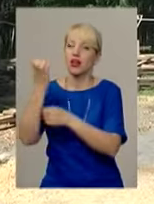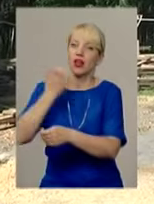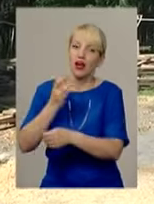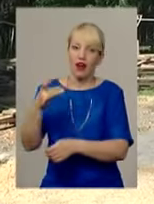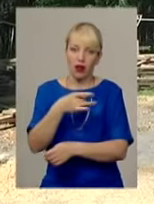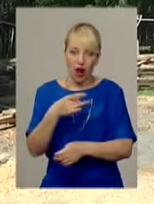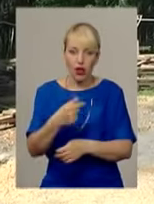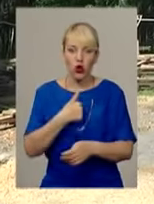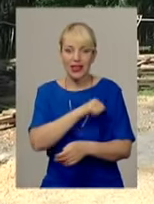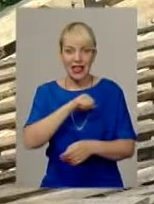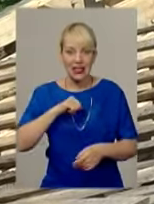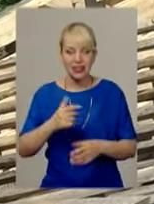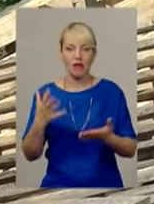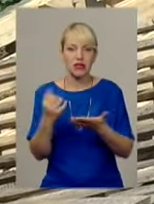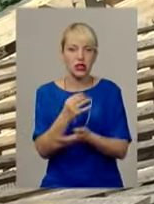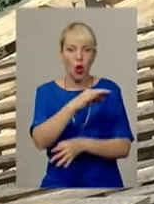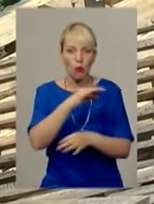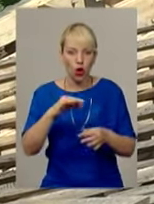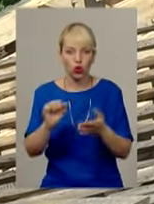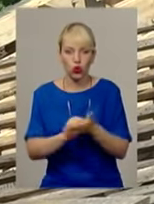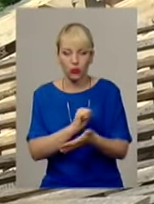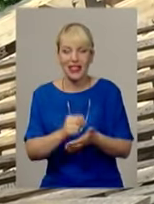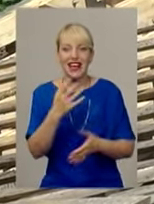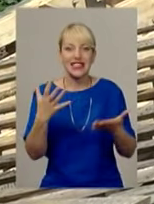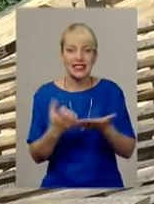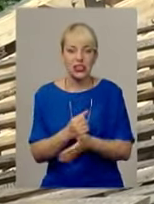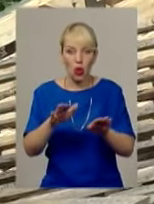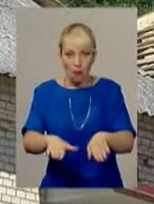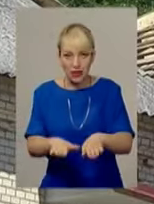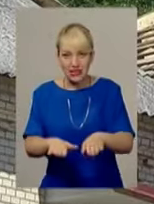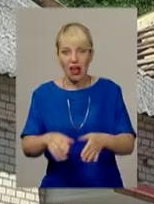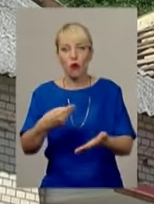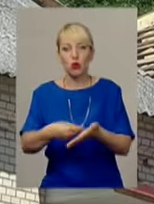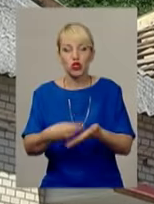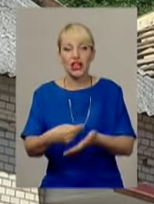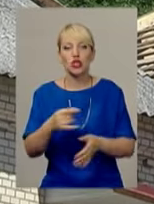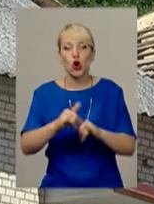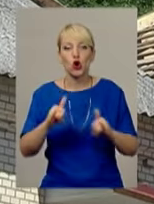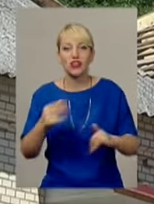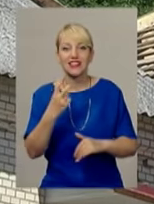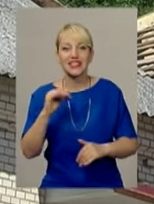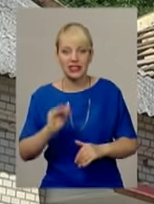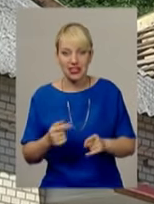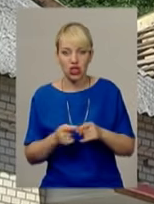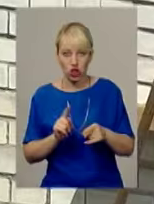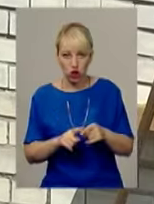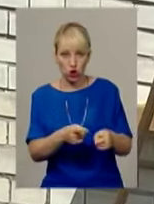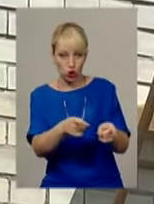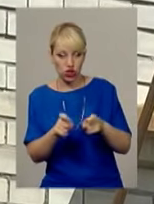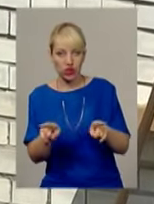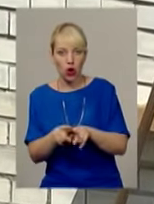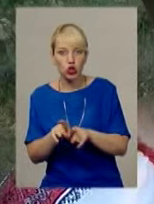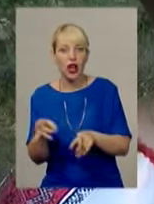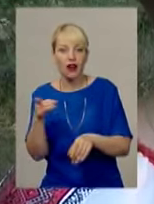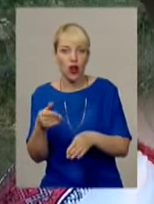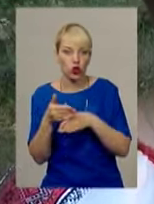коштом проектну документацію, знайшли 200 тисяч у місцевому бюджеті розвитку. На цьому етапі долучилася до фінансування і районна